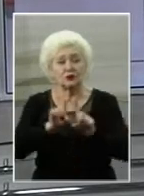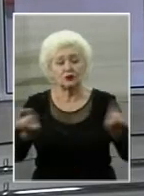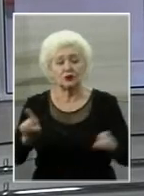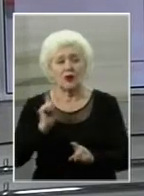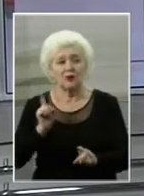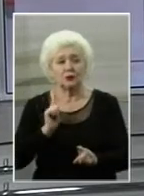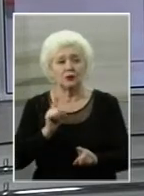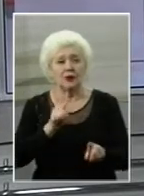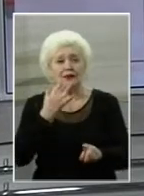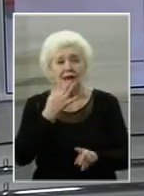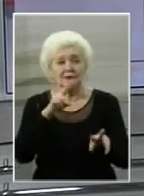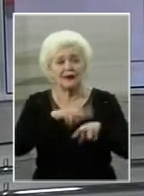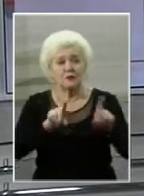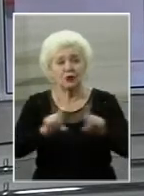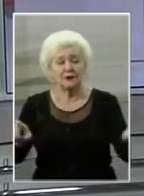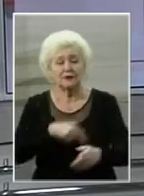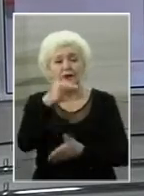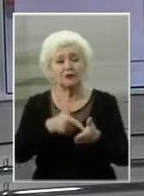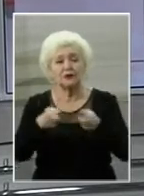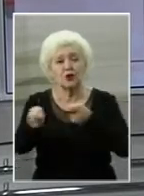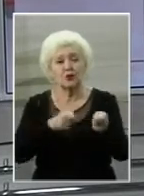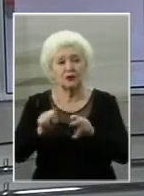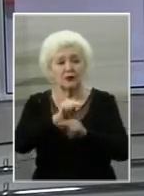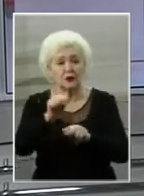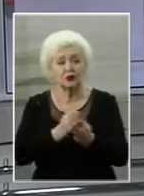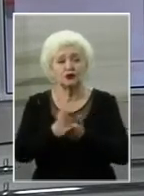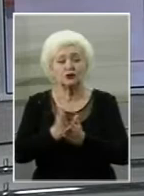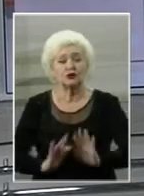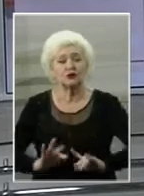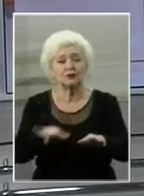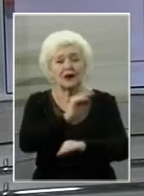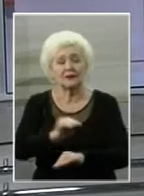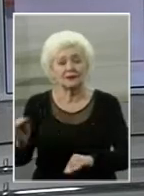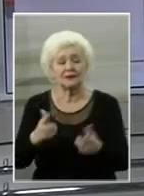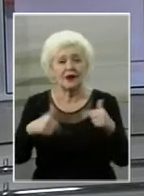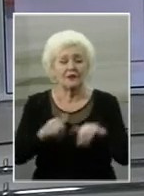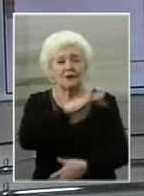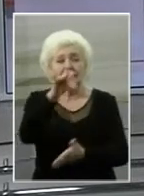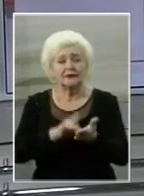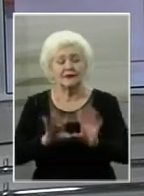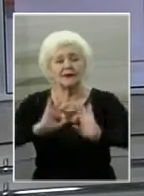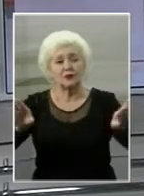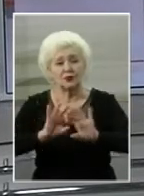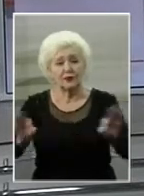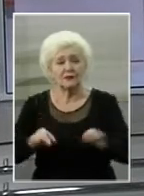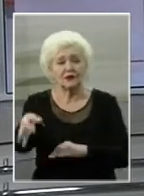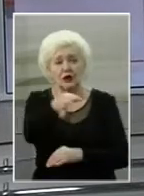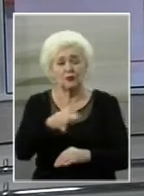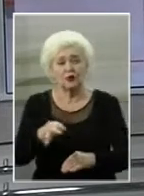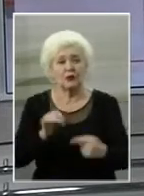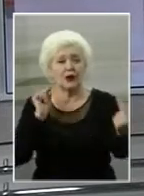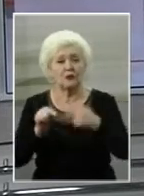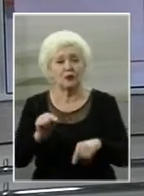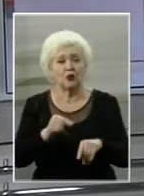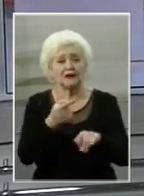та нацполіції, міського управління освіти, служби у справах дітей, філії Центру пробації в області.